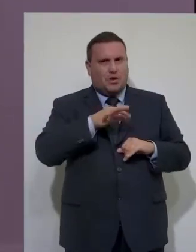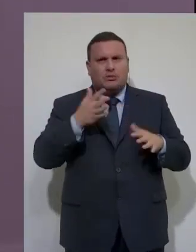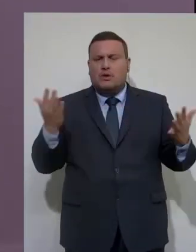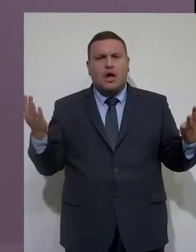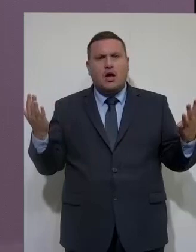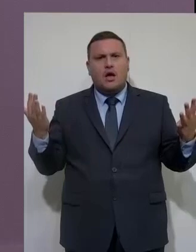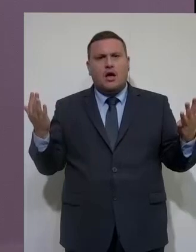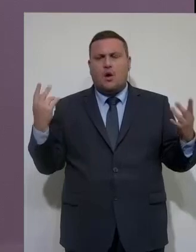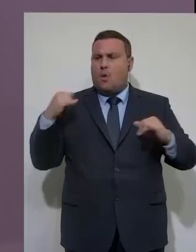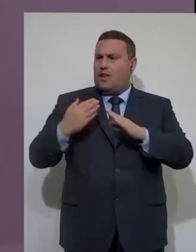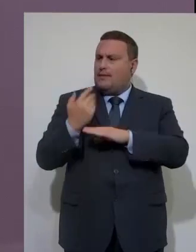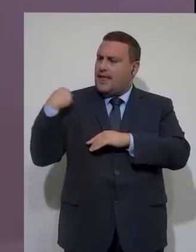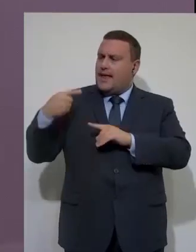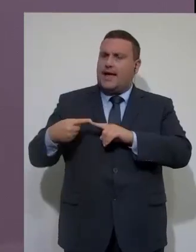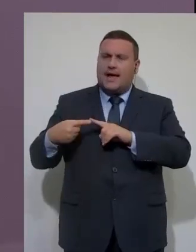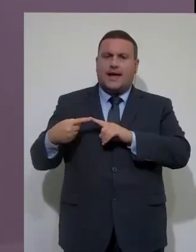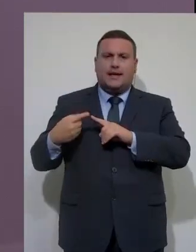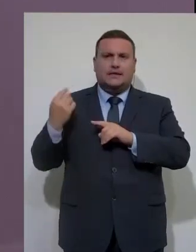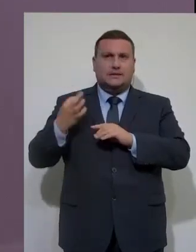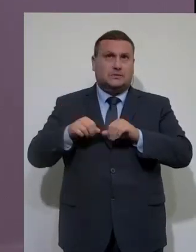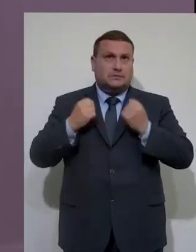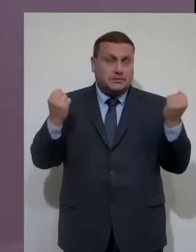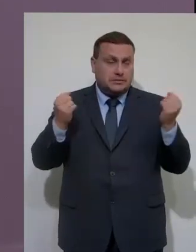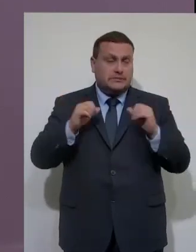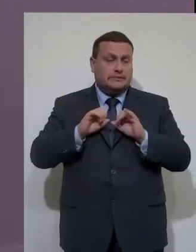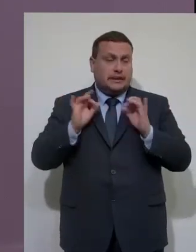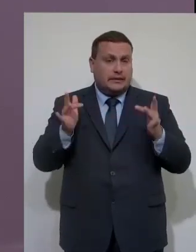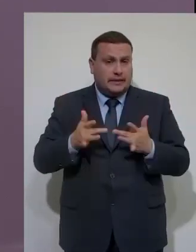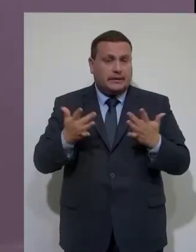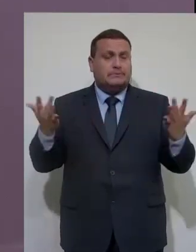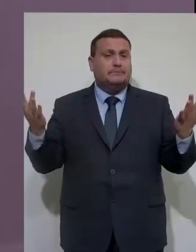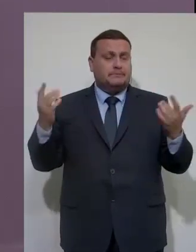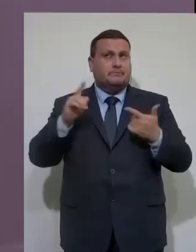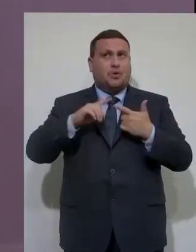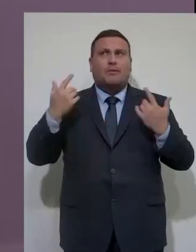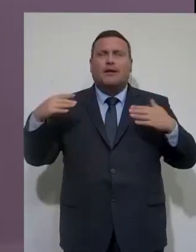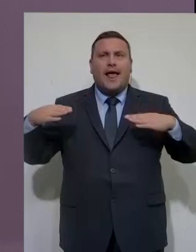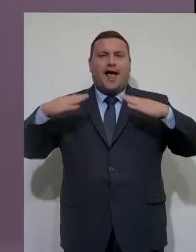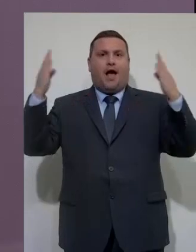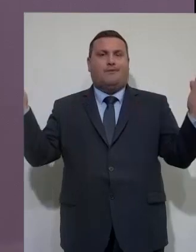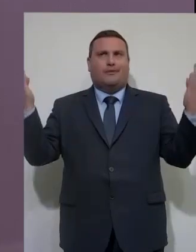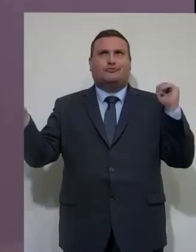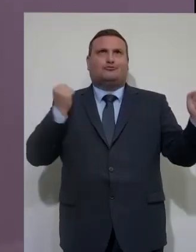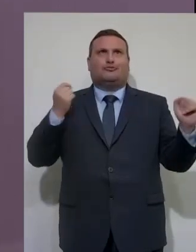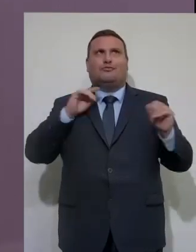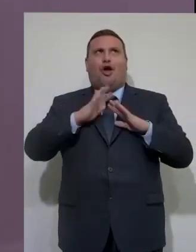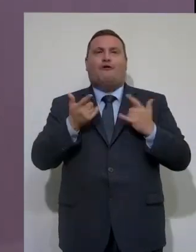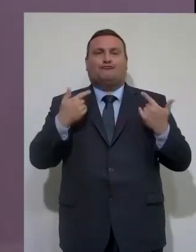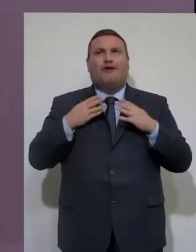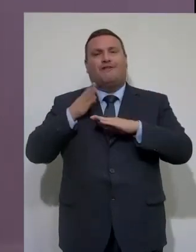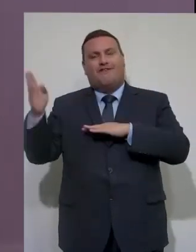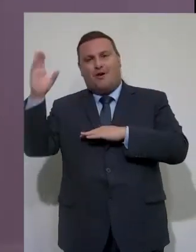un'esigenza a causa della pandemia di spazi aperti e quant'altro, in Italia soprattutto questo sta diventando un